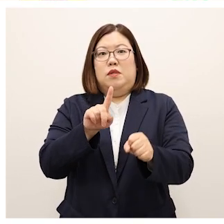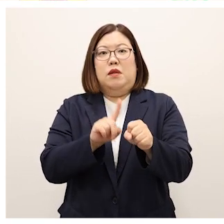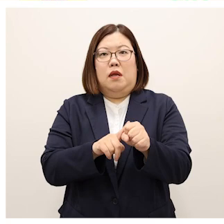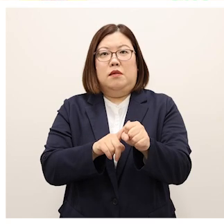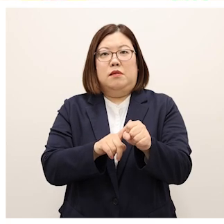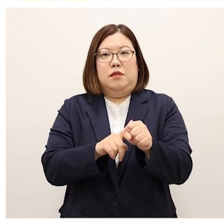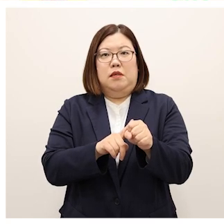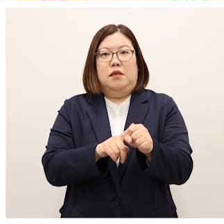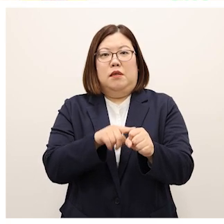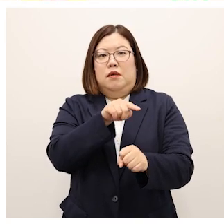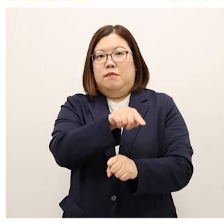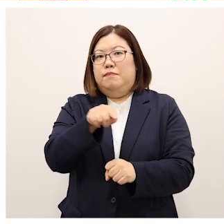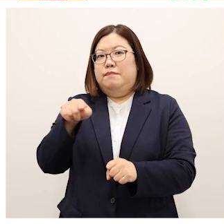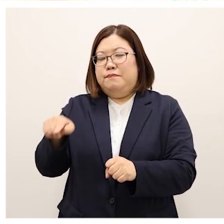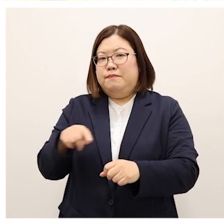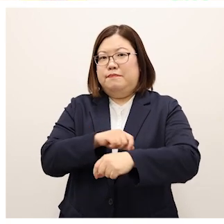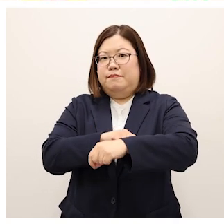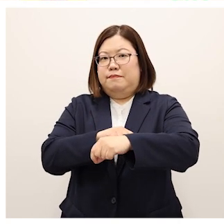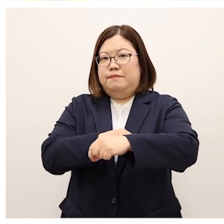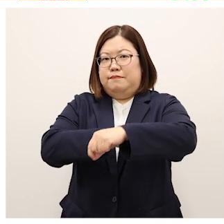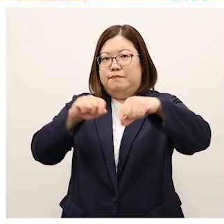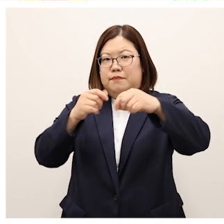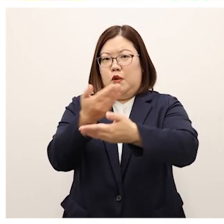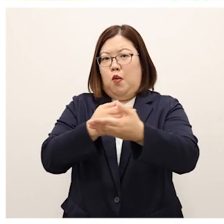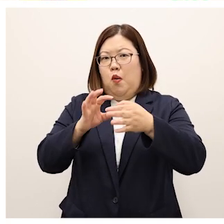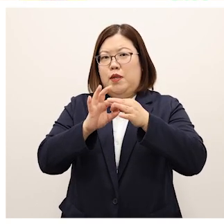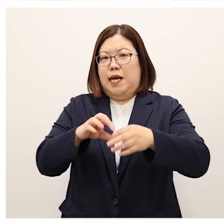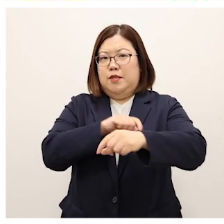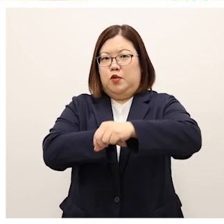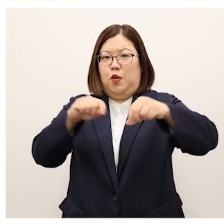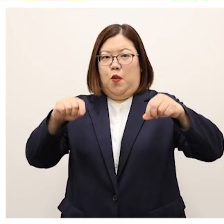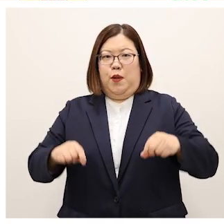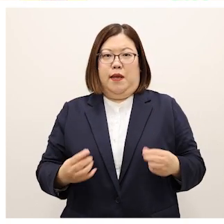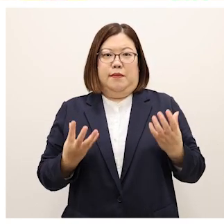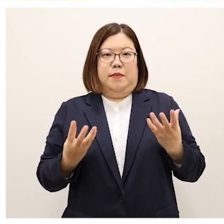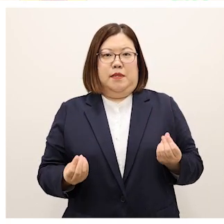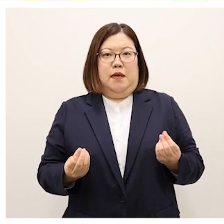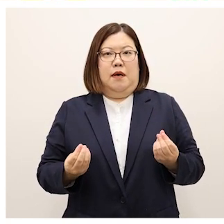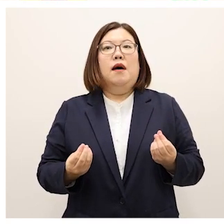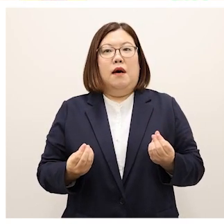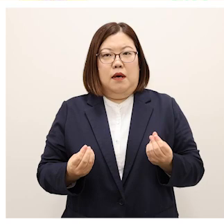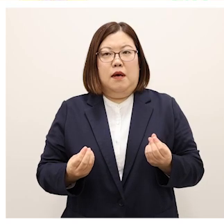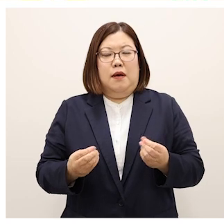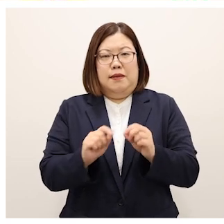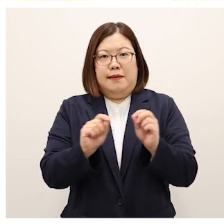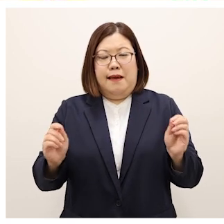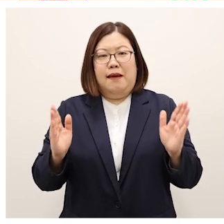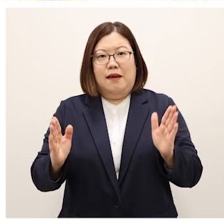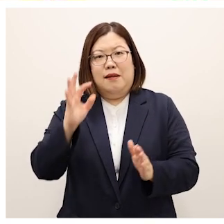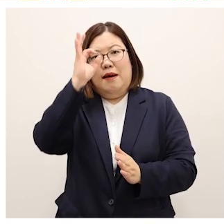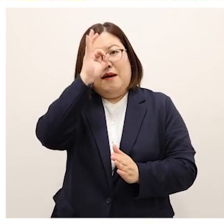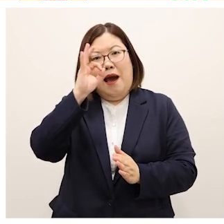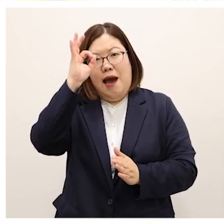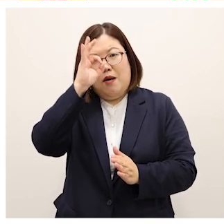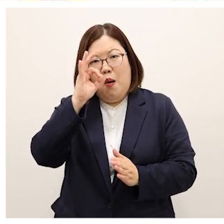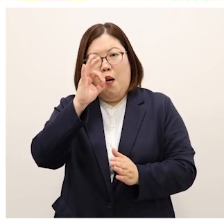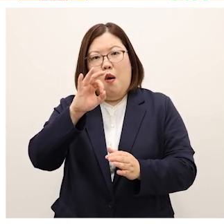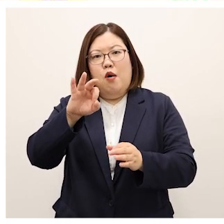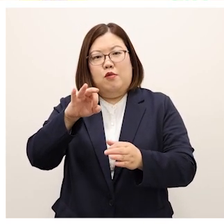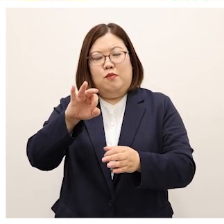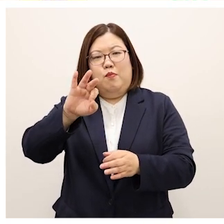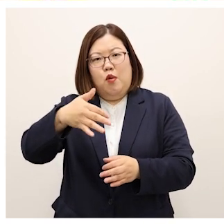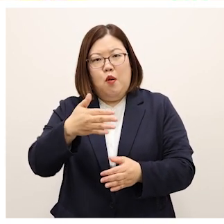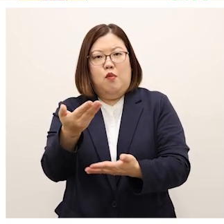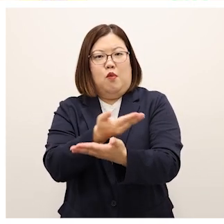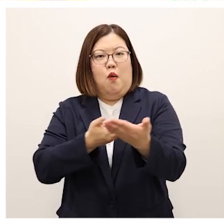に天童市と土浦市との相互交流に関する協定書を締結し、長きにわたって観光物産交流